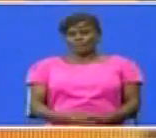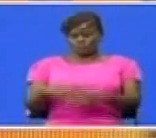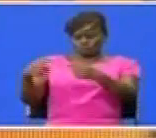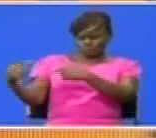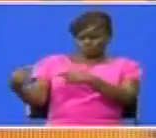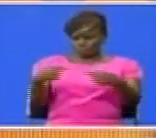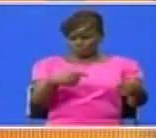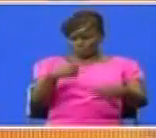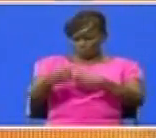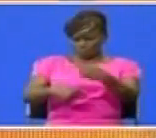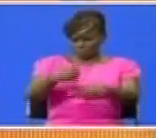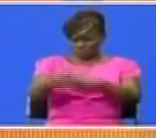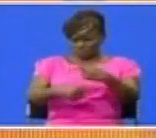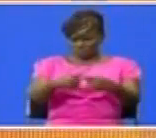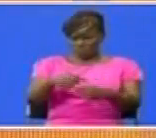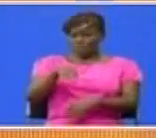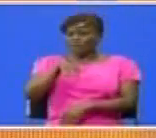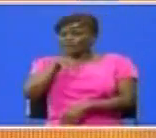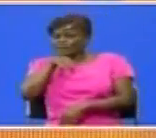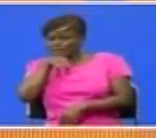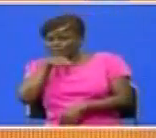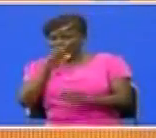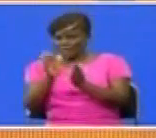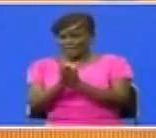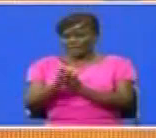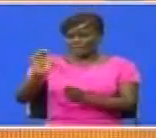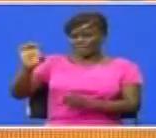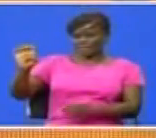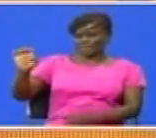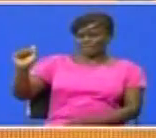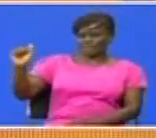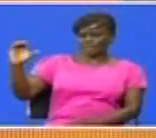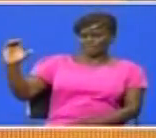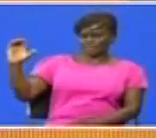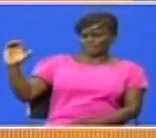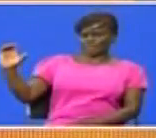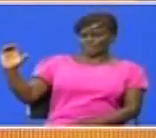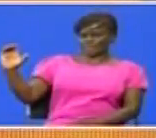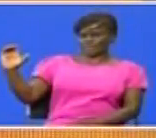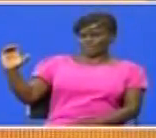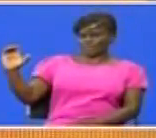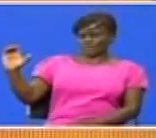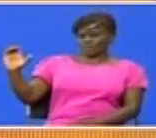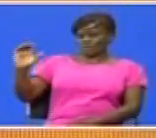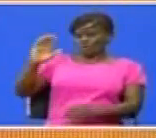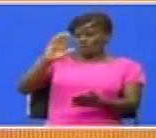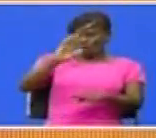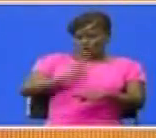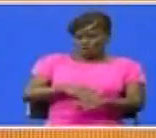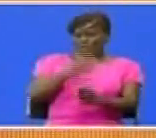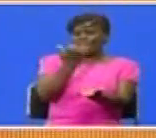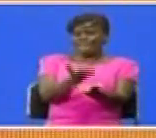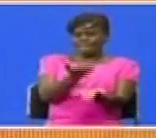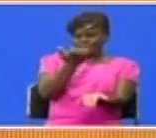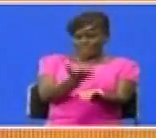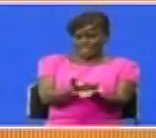Mvutano unazidi kushuhudiwa kati ya kinara wa CORD Raila Odinga na tume ya maadili na kupambana na ufisadi EACC kuhusu kuwepo kwa ushahidi